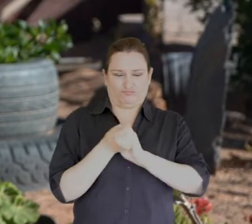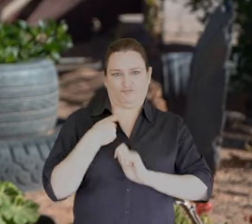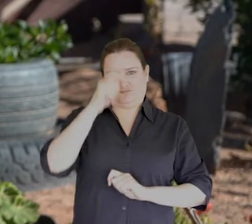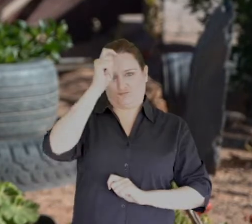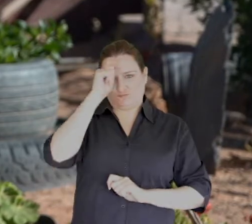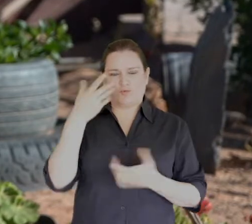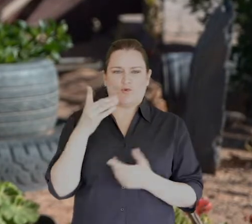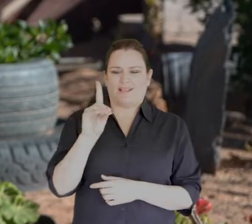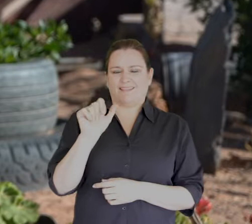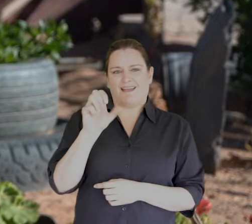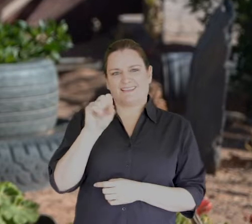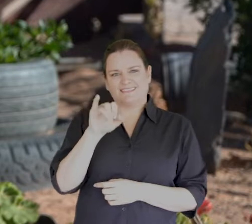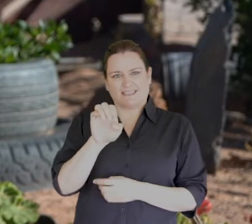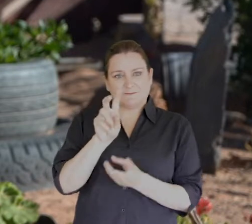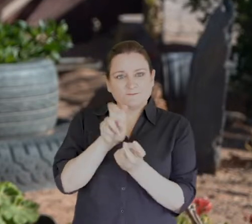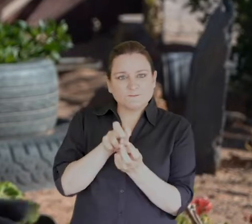Dasi kerb.